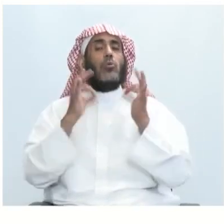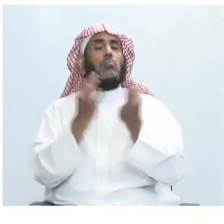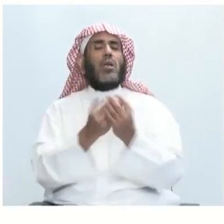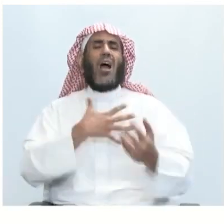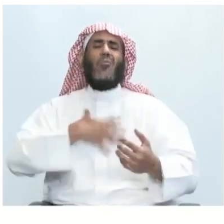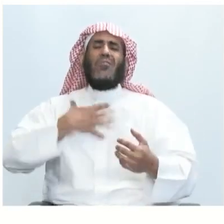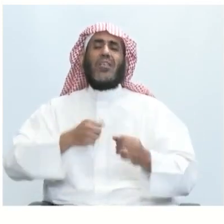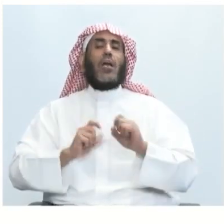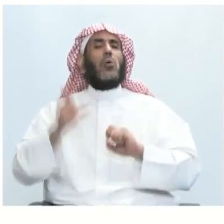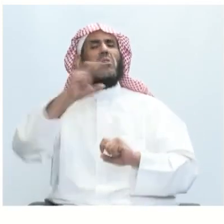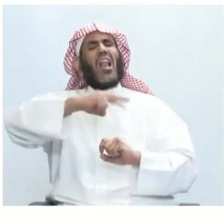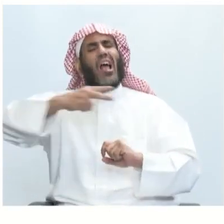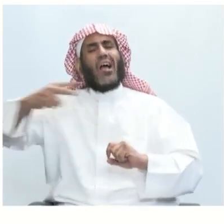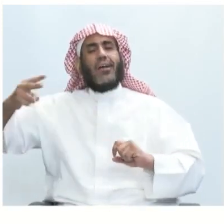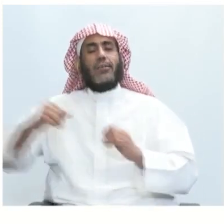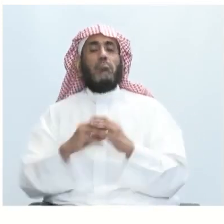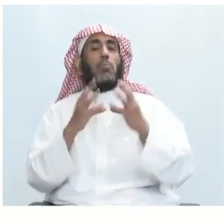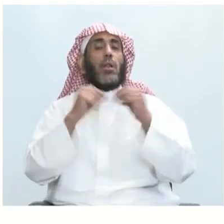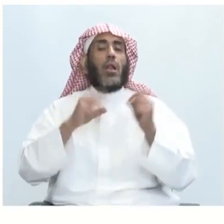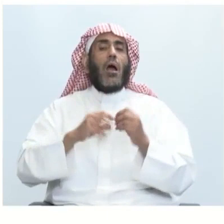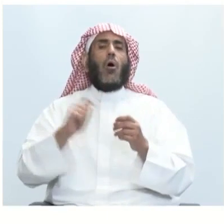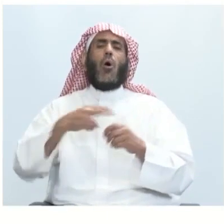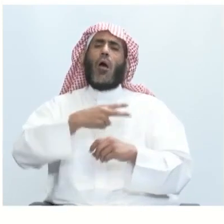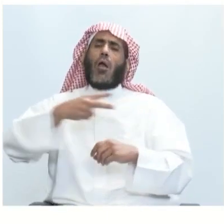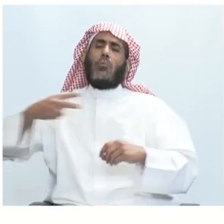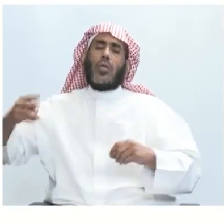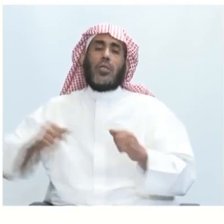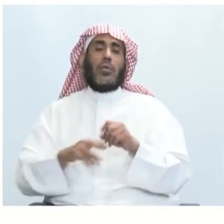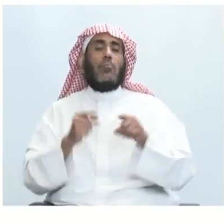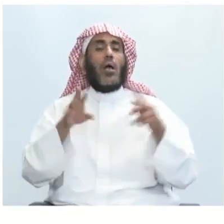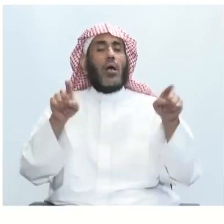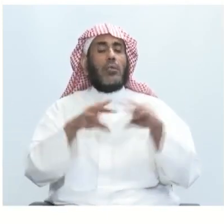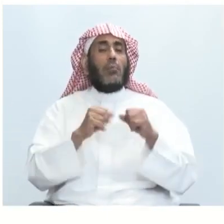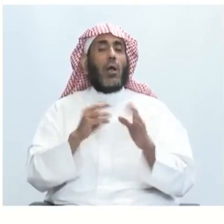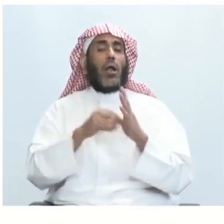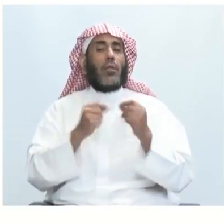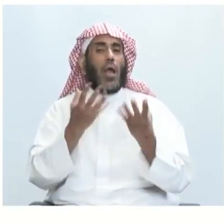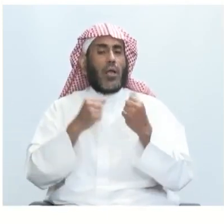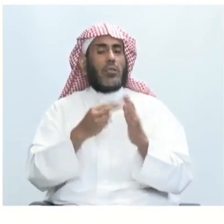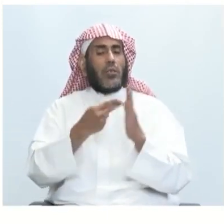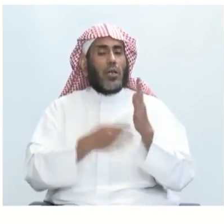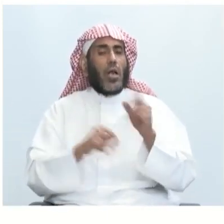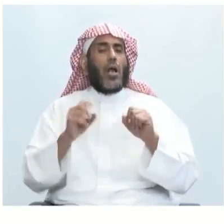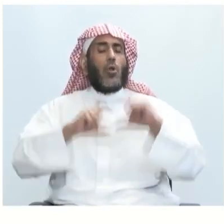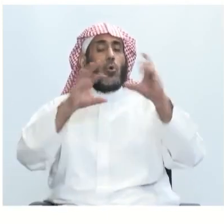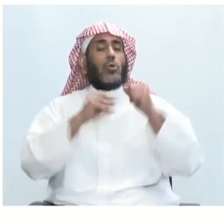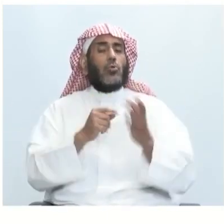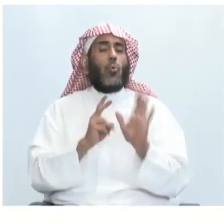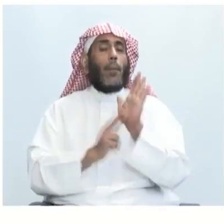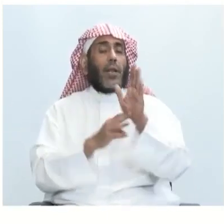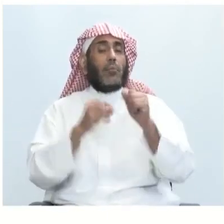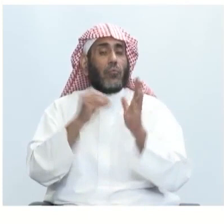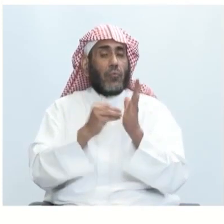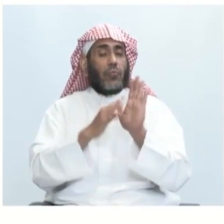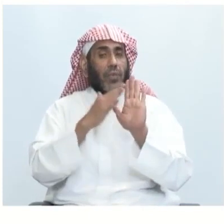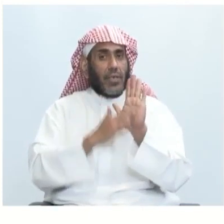او نفسيه او دينيه الى اخره معنى انها قضايا متعدده بحسب القضيه علق على الحجج والبراهين المطروحه